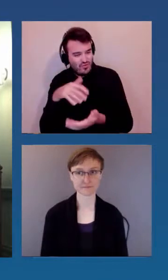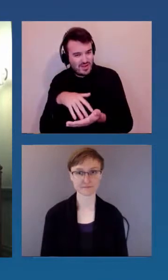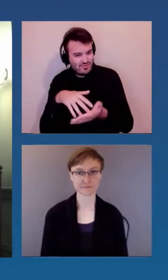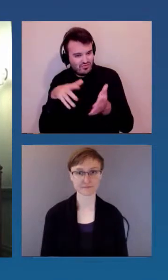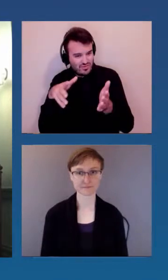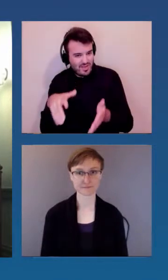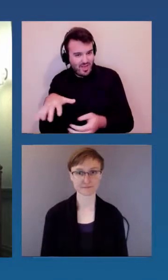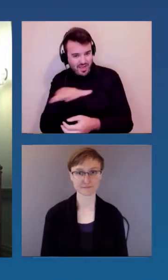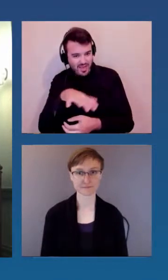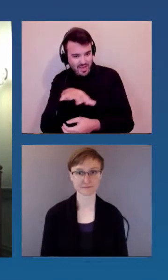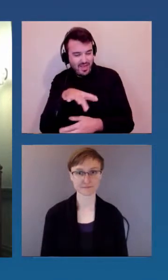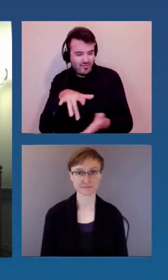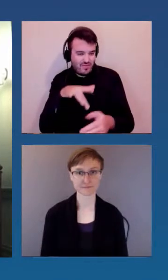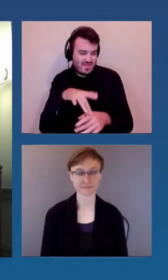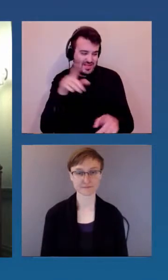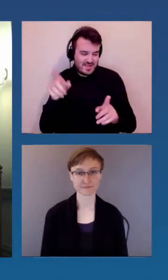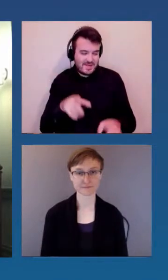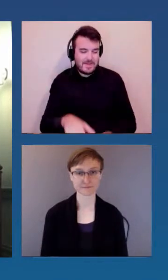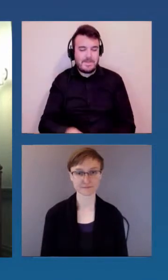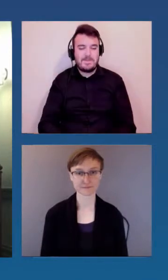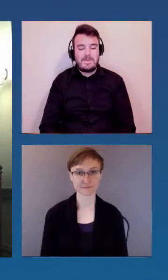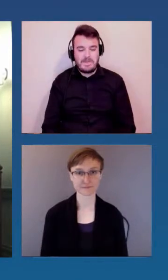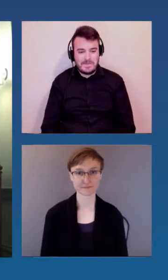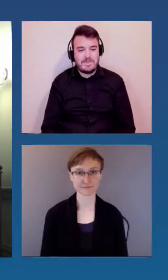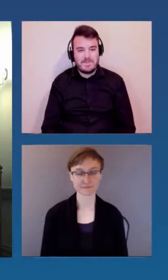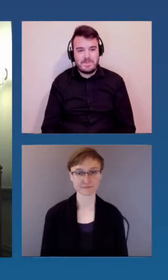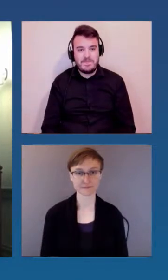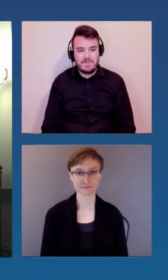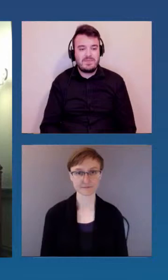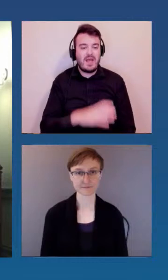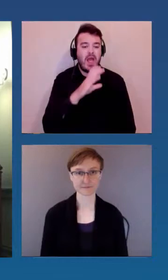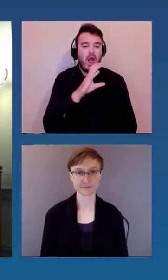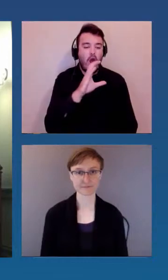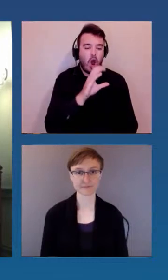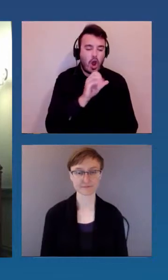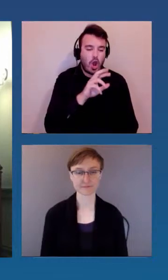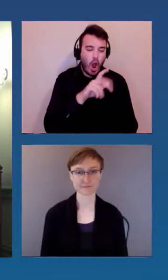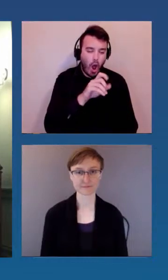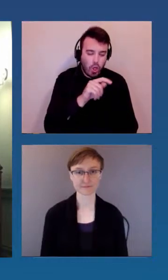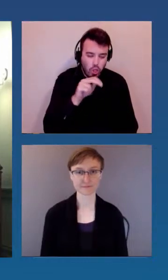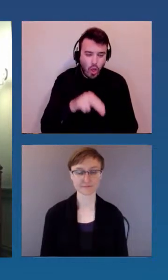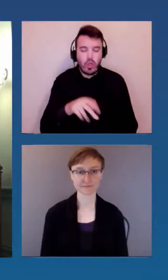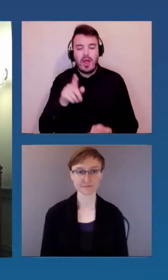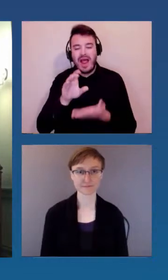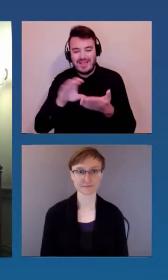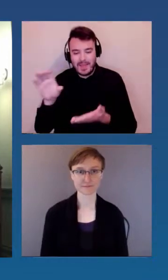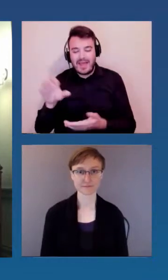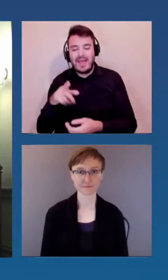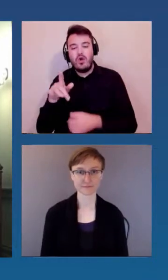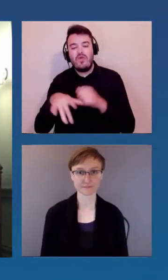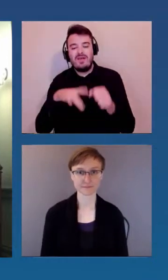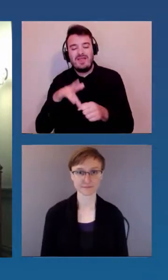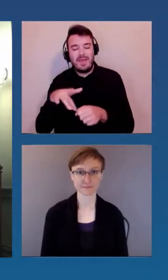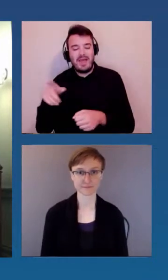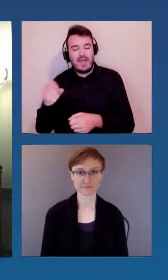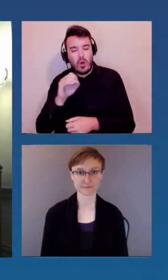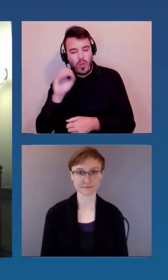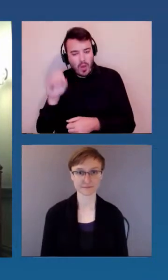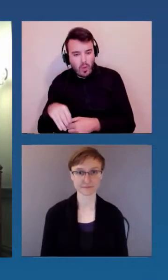la situation aux États-Unis avec les autres universités et collèges dans le sud de